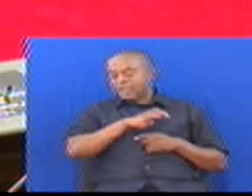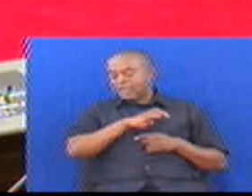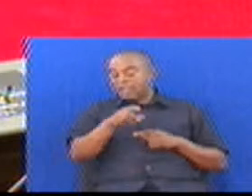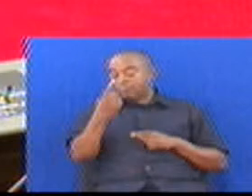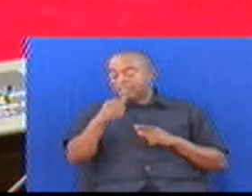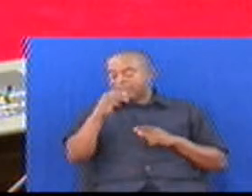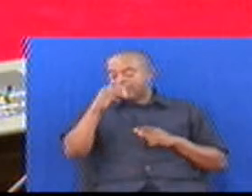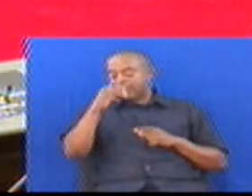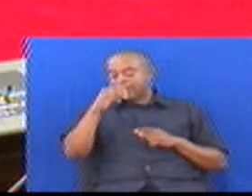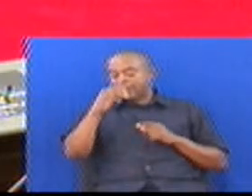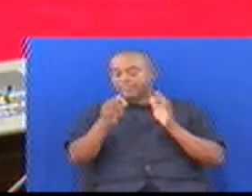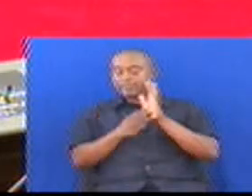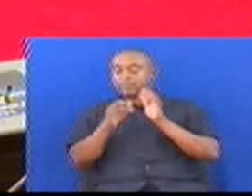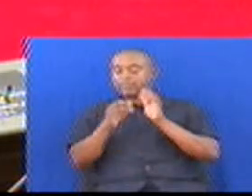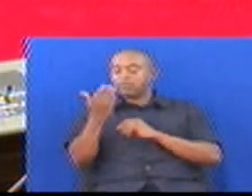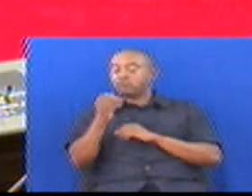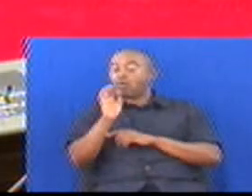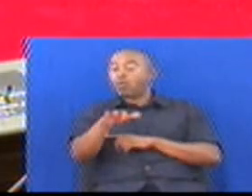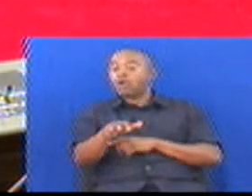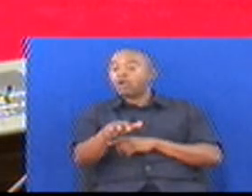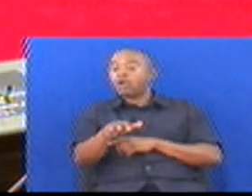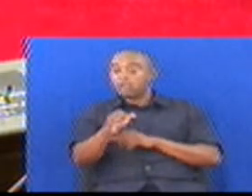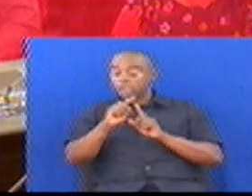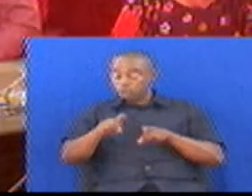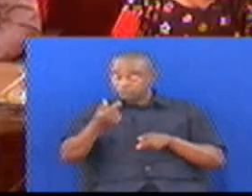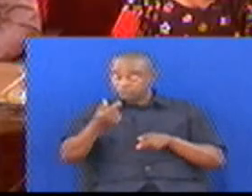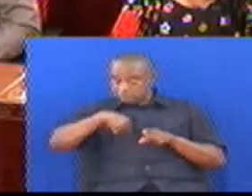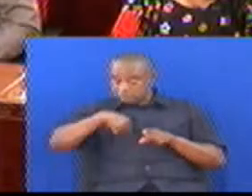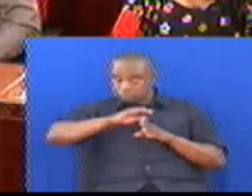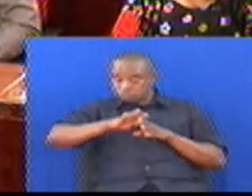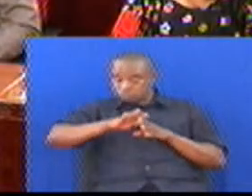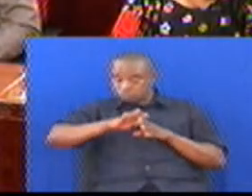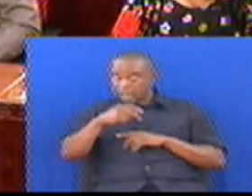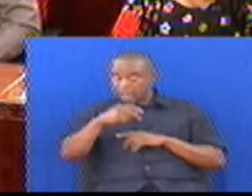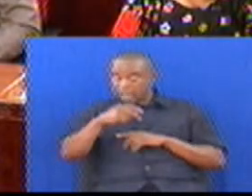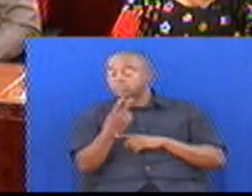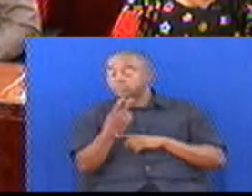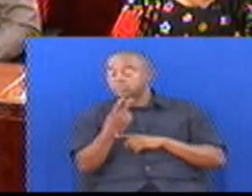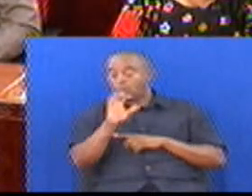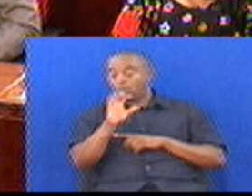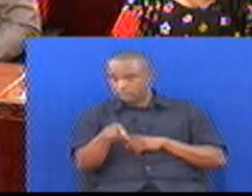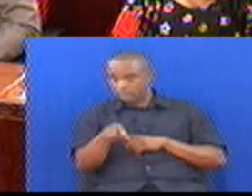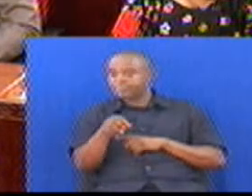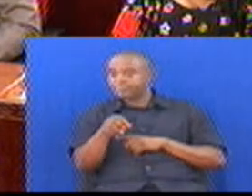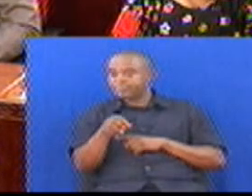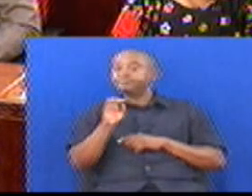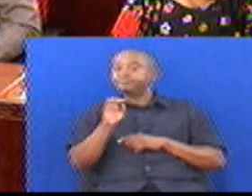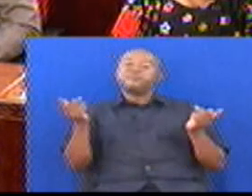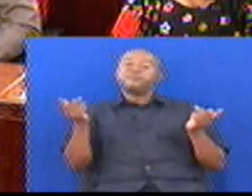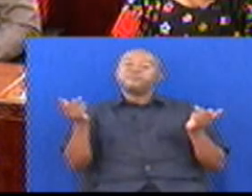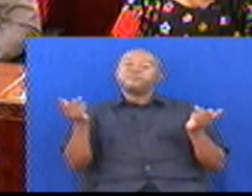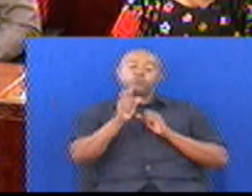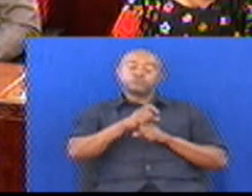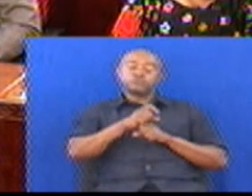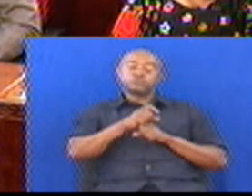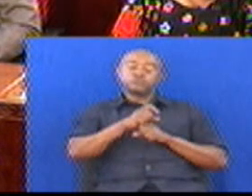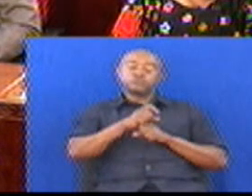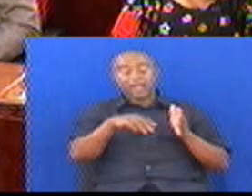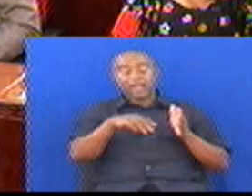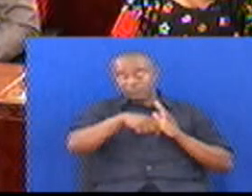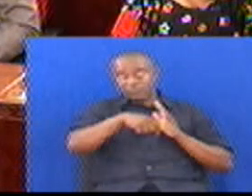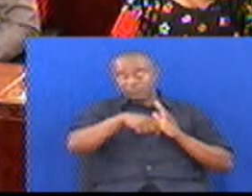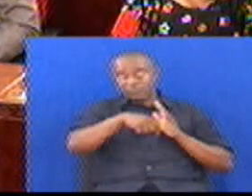1,083 kwa mwaka ikilinganishwa na mahitaji ya tani 295,000 kwa mwaka. Vile vile ongezeko la viwanda